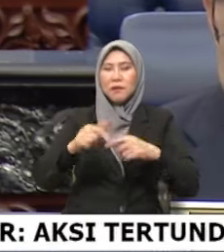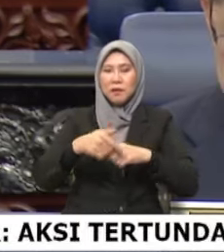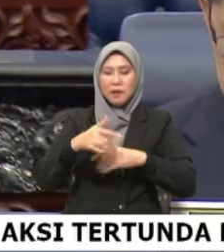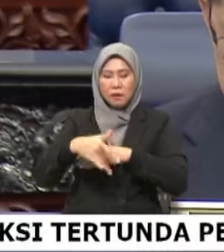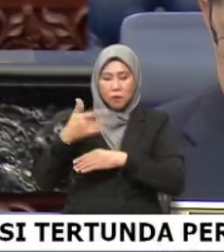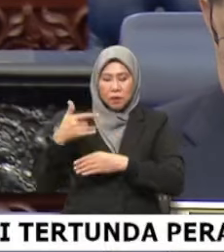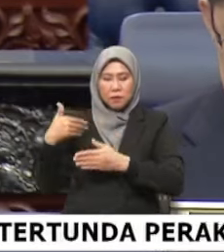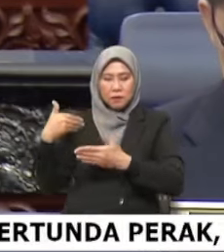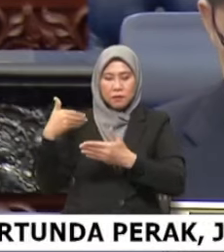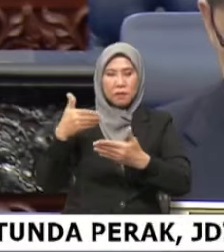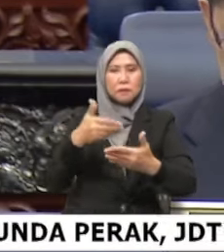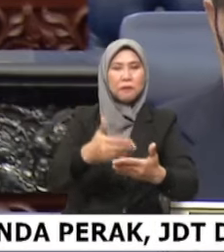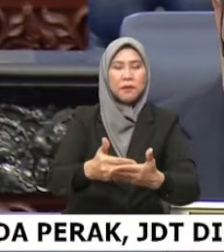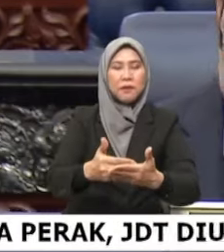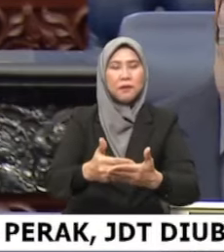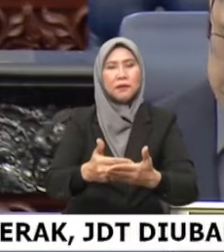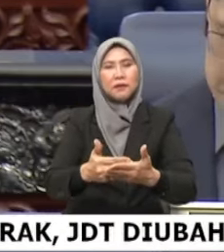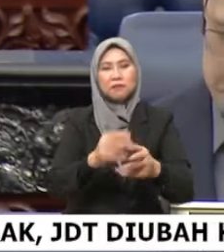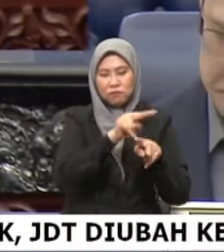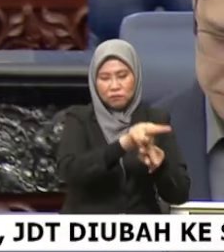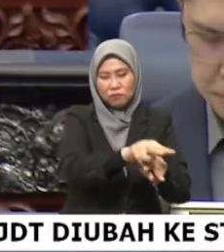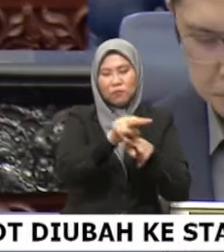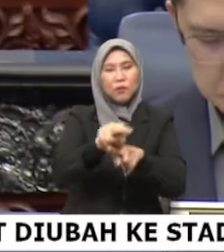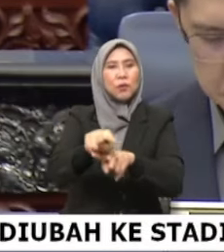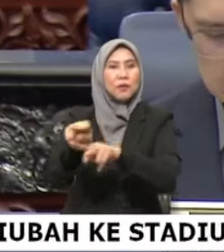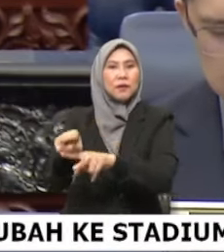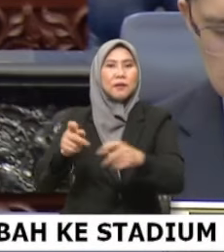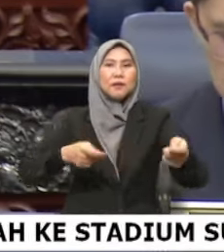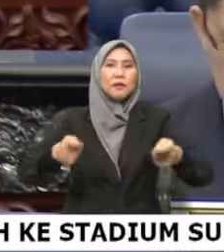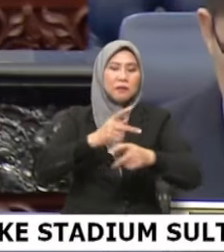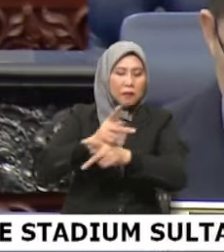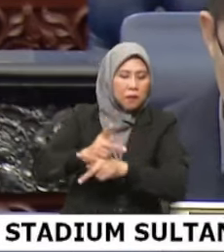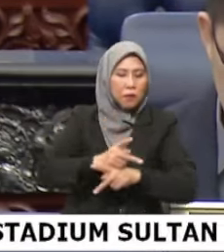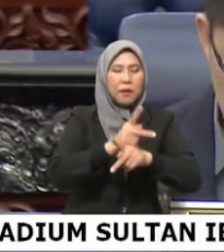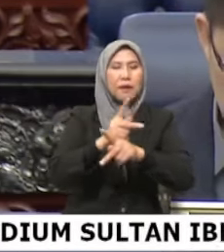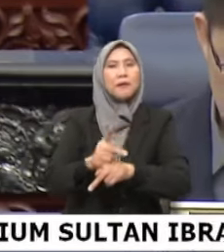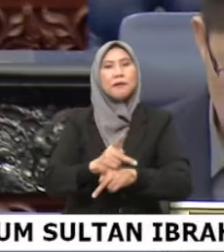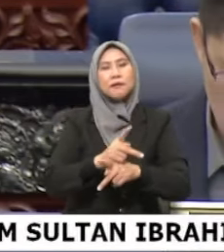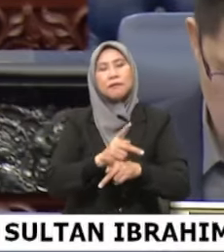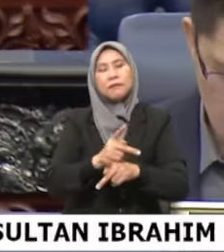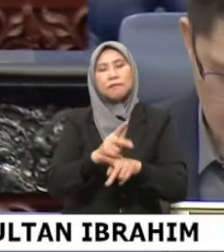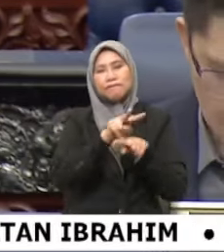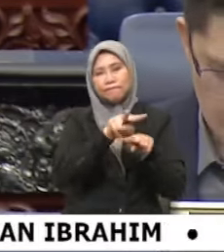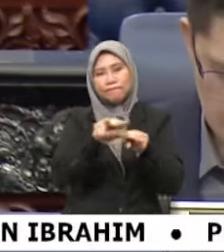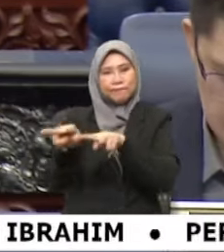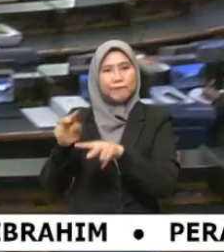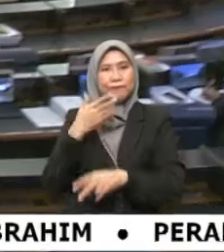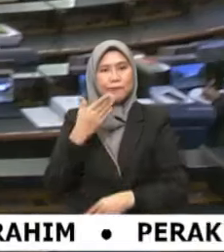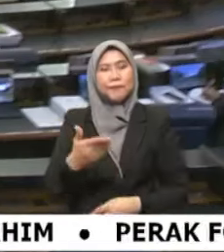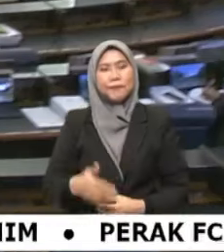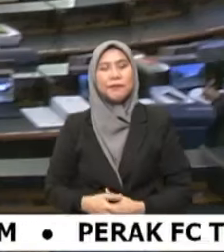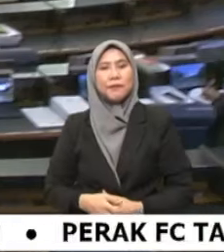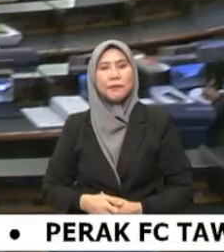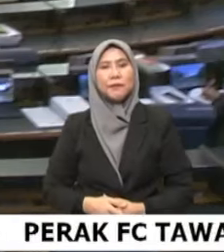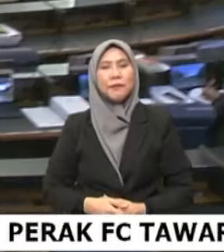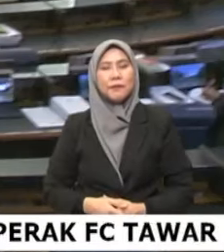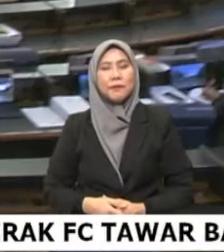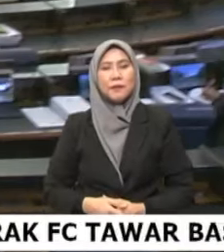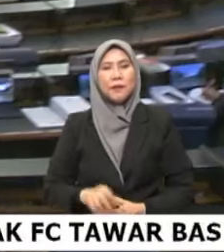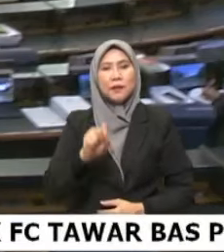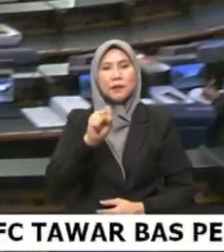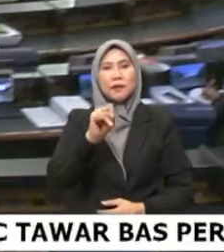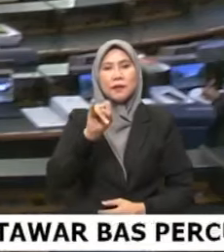awal sehinggalah dari aspek monitoring dan juga kawalan dan pemantauan. Terima kasih. Saya jemput Tuan